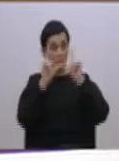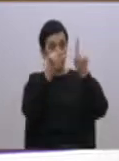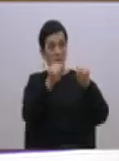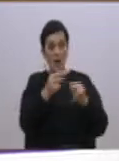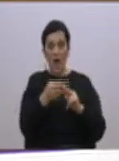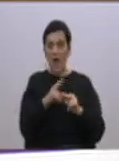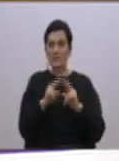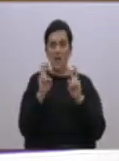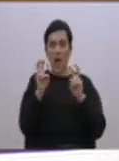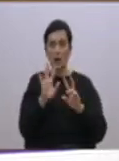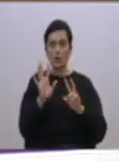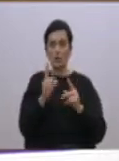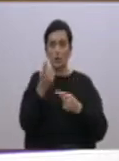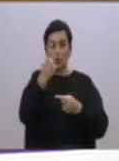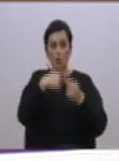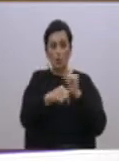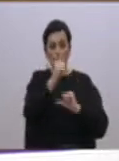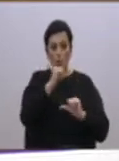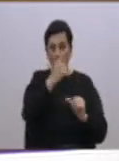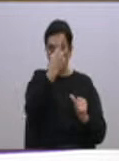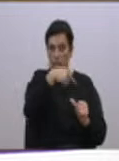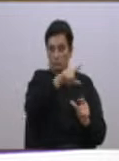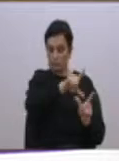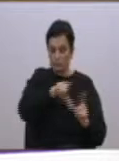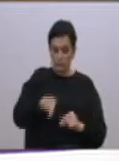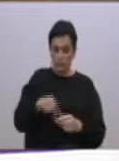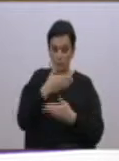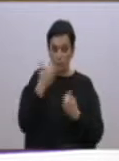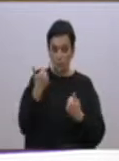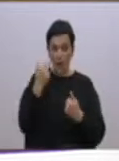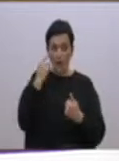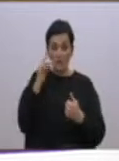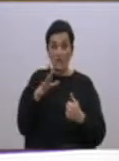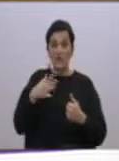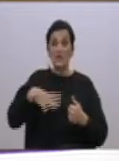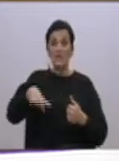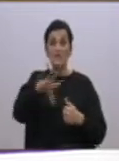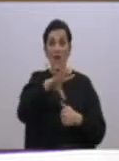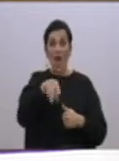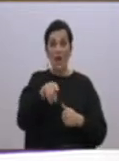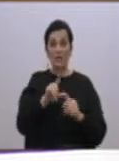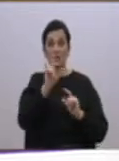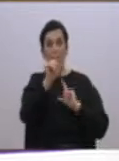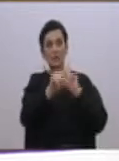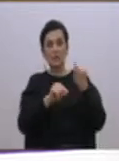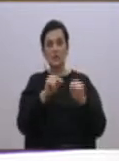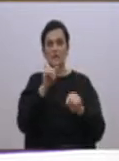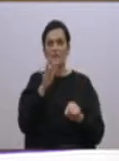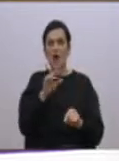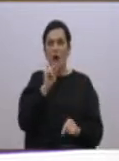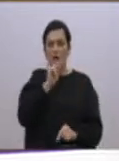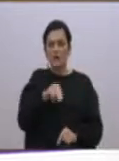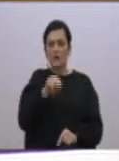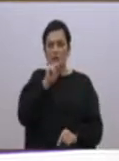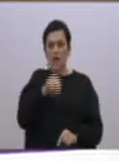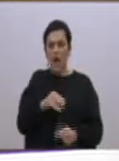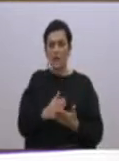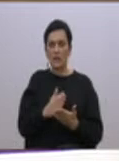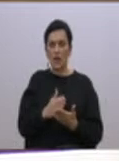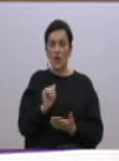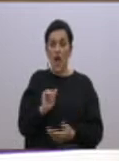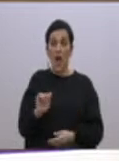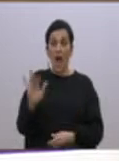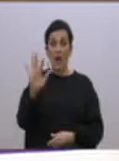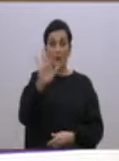100,000 მოქალაქე უკან აღარ მოუბრუნდა. Თუმცა აქვე ფიქრობ ქვეყნიდან გასვლაც რაღაც დანაშაულად არის წარმოჩენილი, ახლა